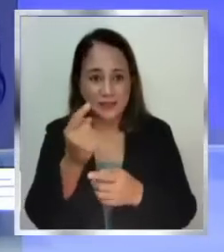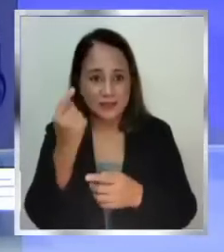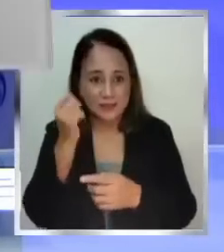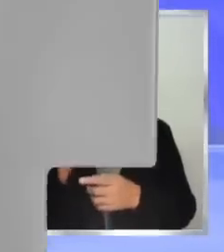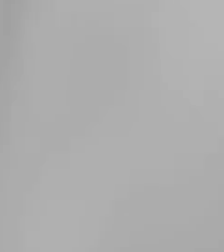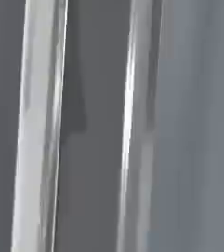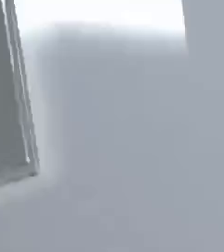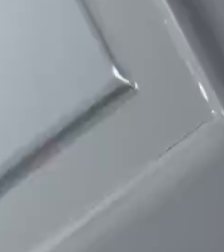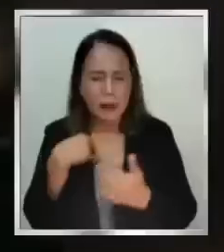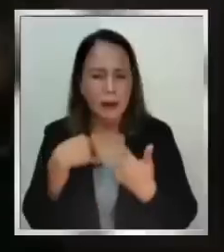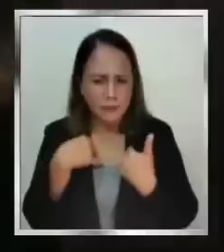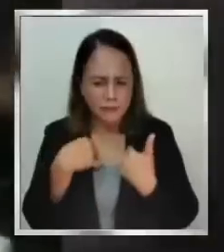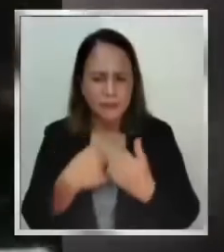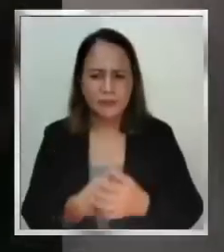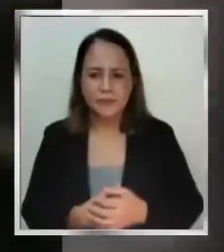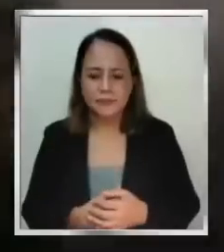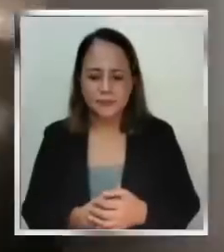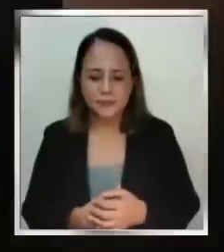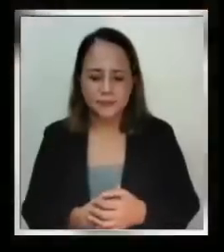Veneracion.